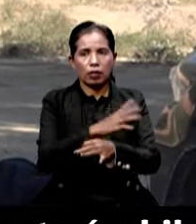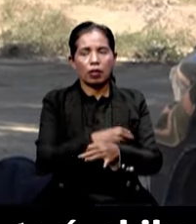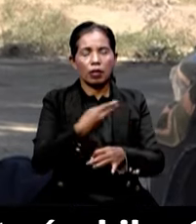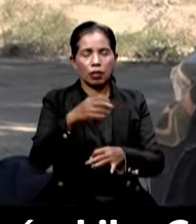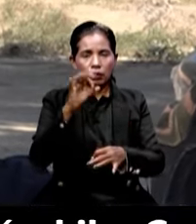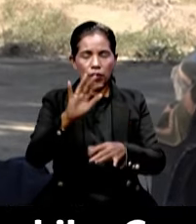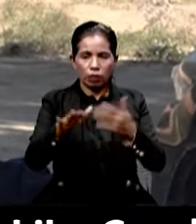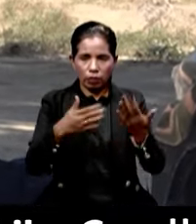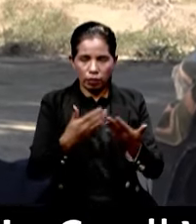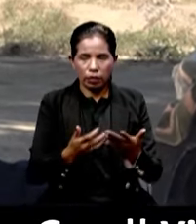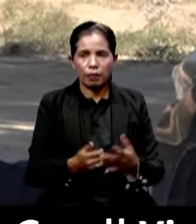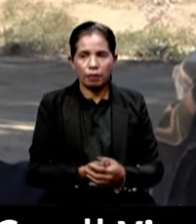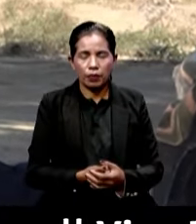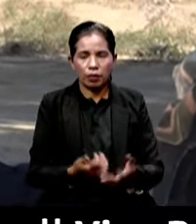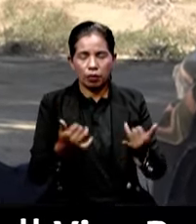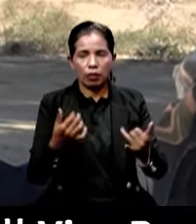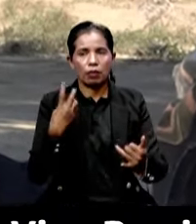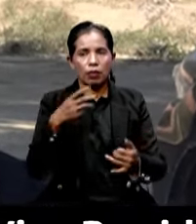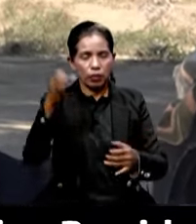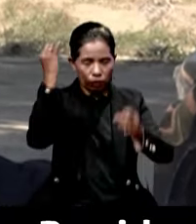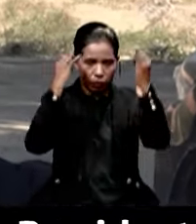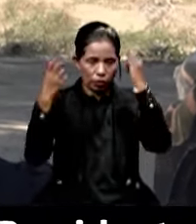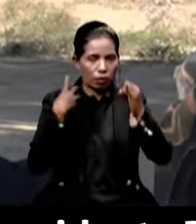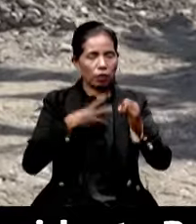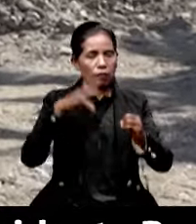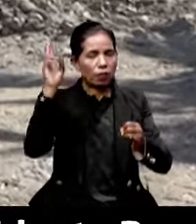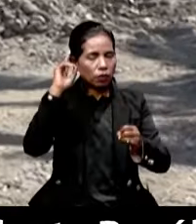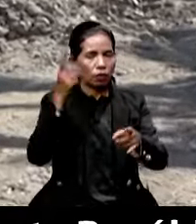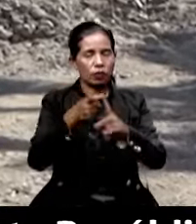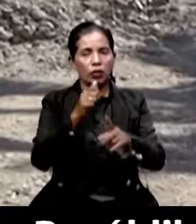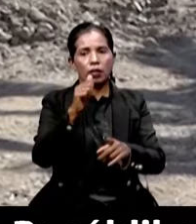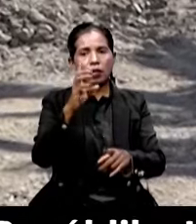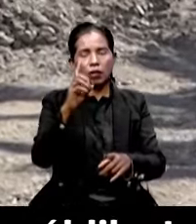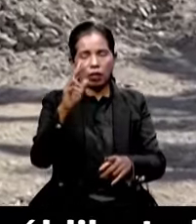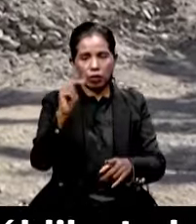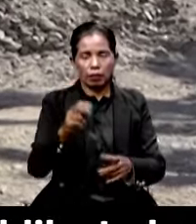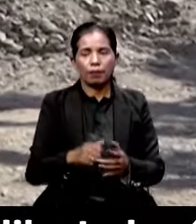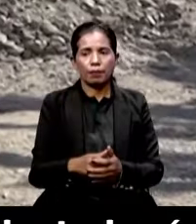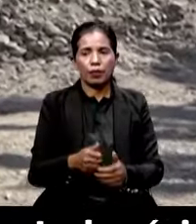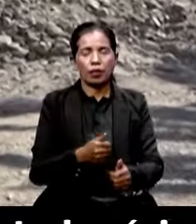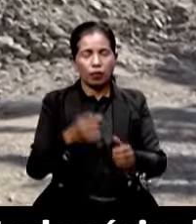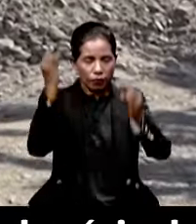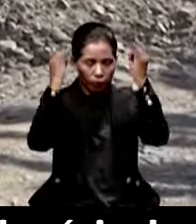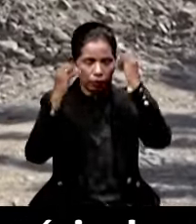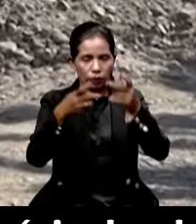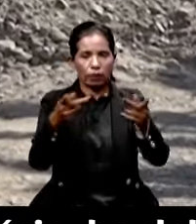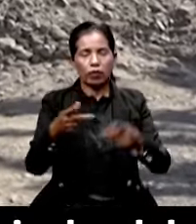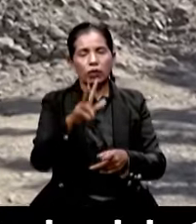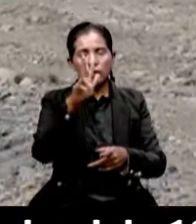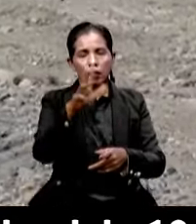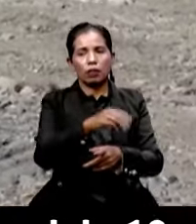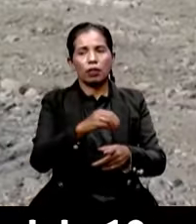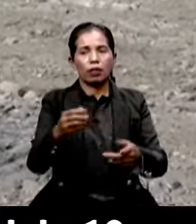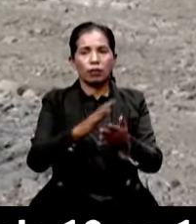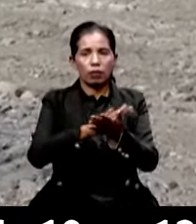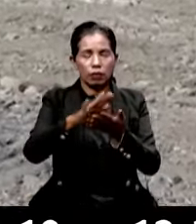Fatin sira. Idane ma informasau nebe mbrono si ade ini. Terobsero sang jemeni, ia Fatin tolu ne, are kas nafar